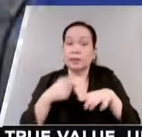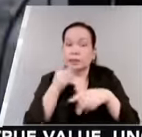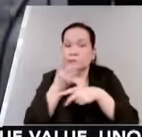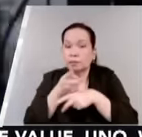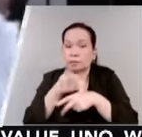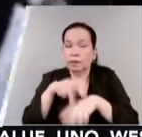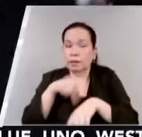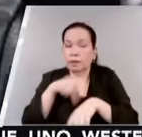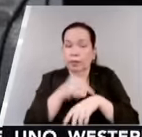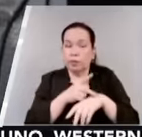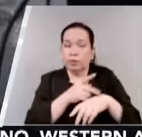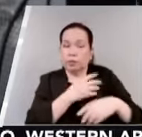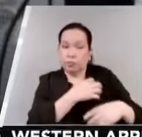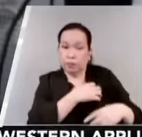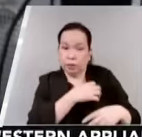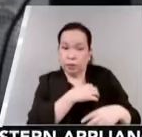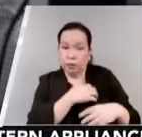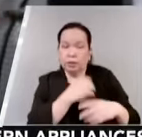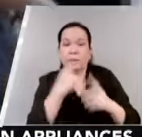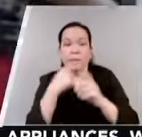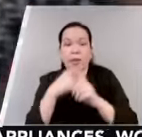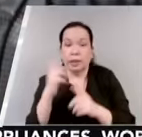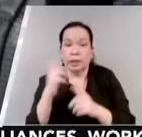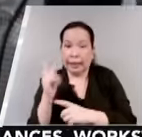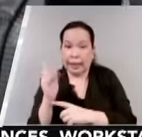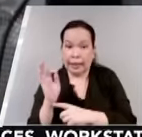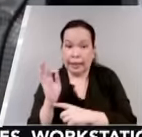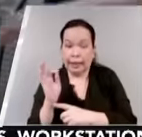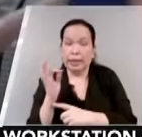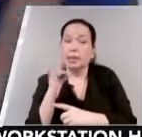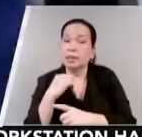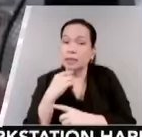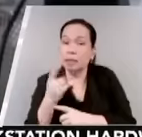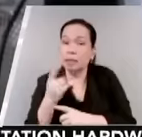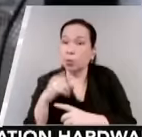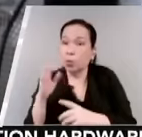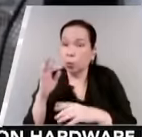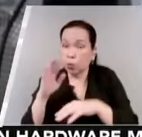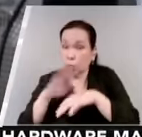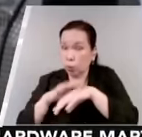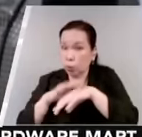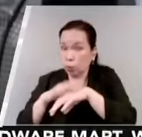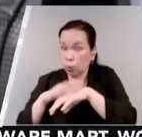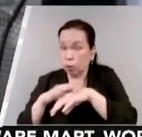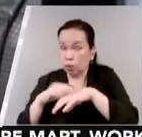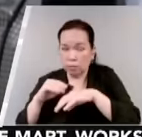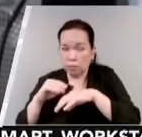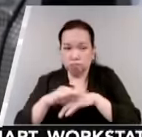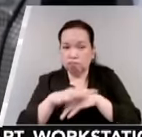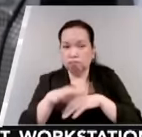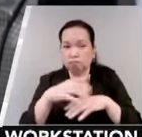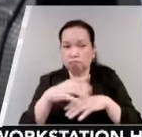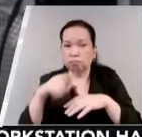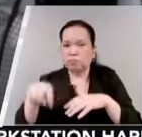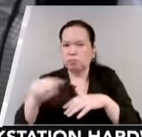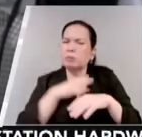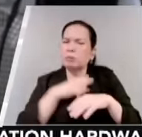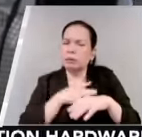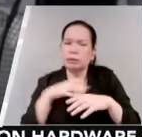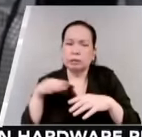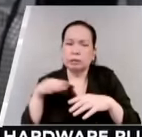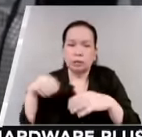units. Ang bili naman ng pamunuan ng Batangas Port sa mga magtatawid dagat, huwag nang magbitbit ng napakaraming bagahe para iwas